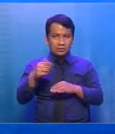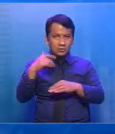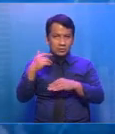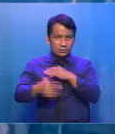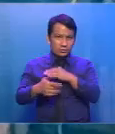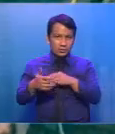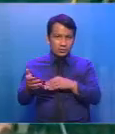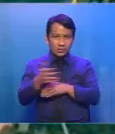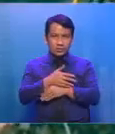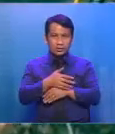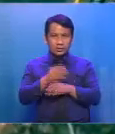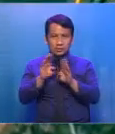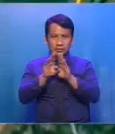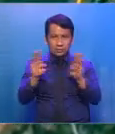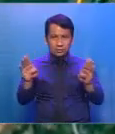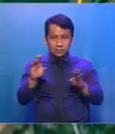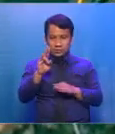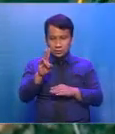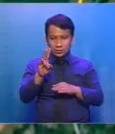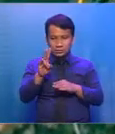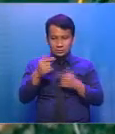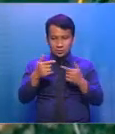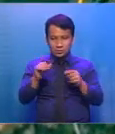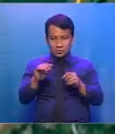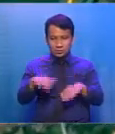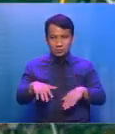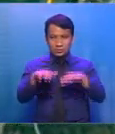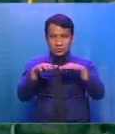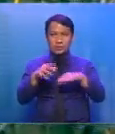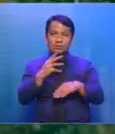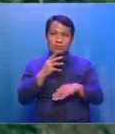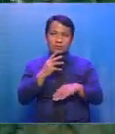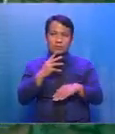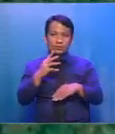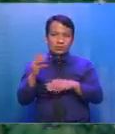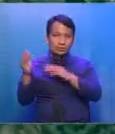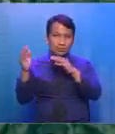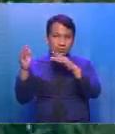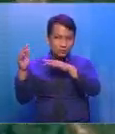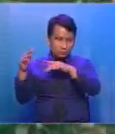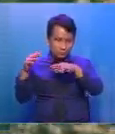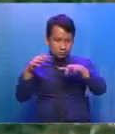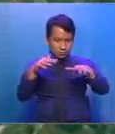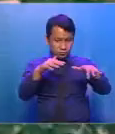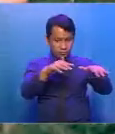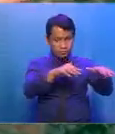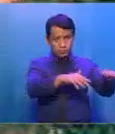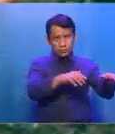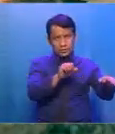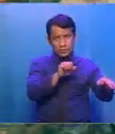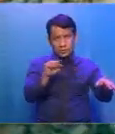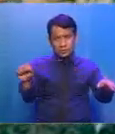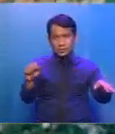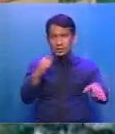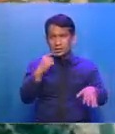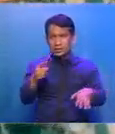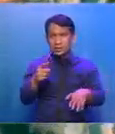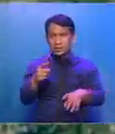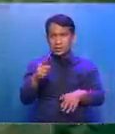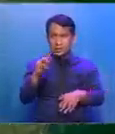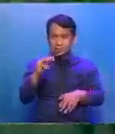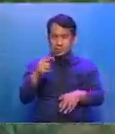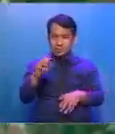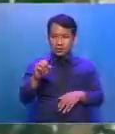maaga pa. Nang buksan ng 7 gates ng Magat Dam, ang tubig ng Magat ay rumaga sa Pasilangan, dala po ng Magat